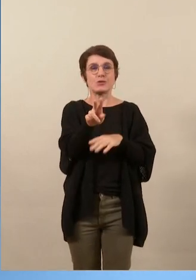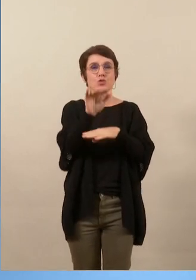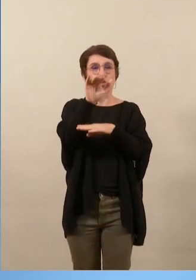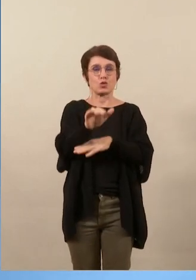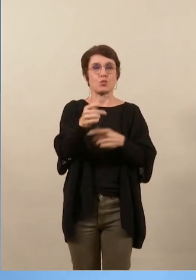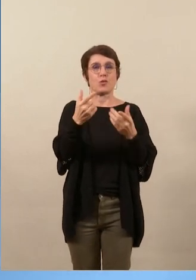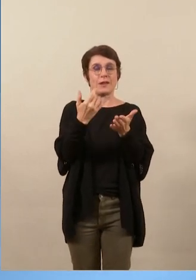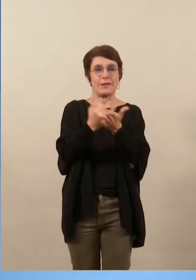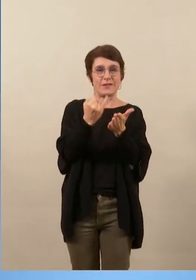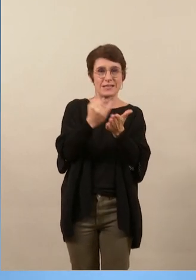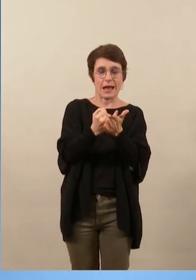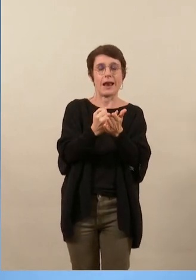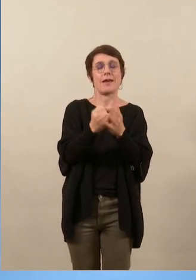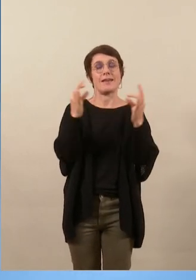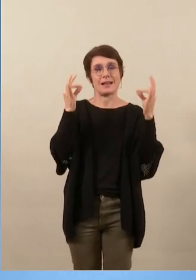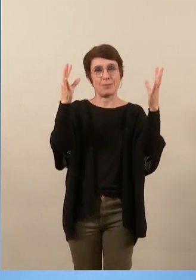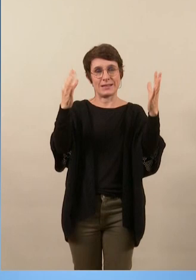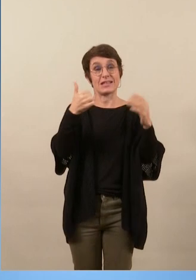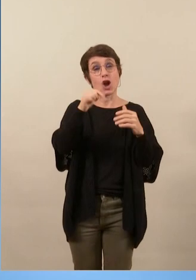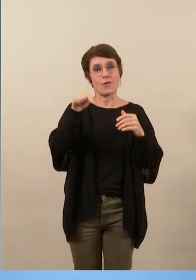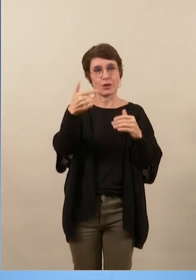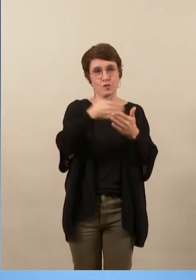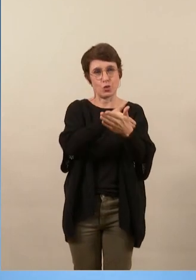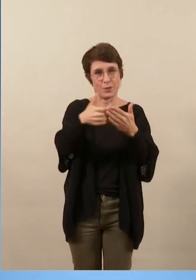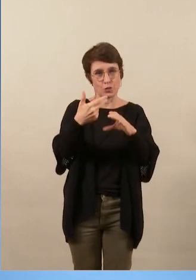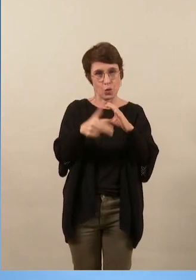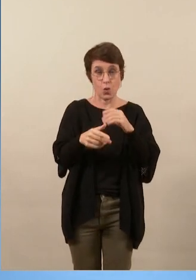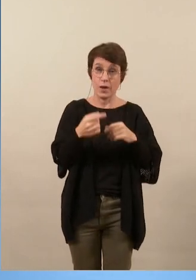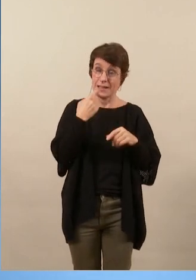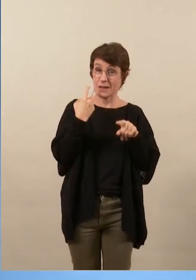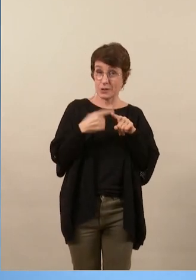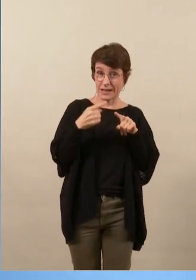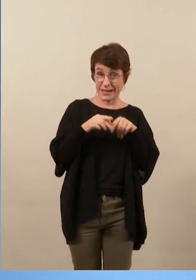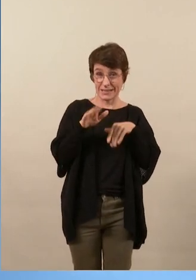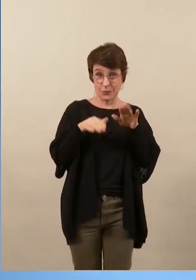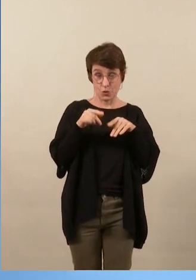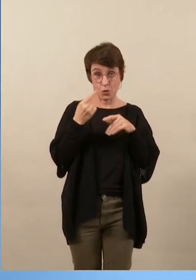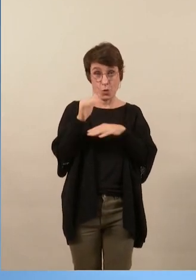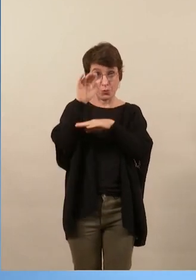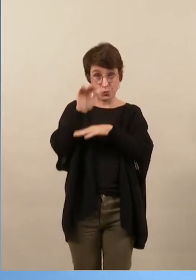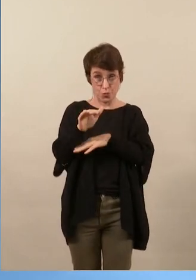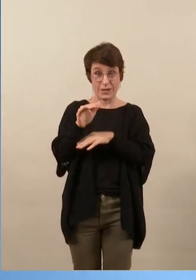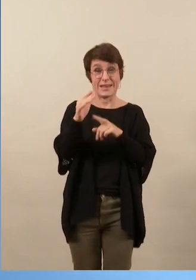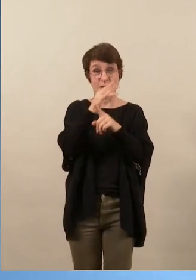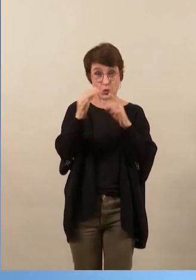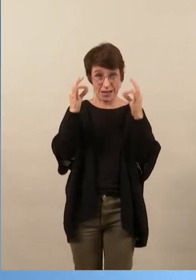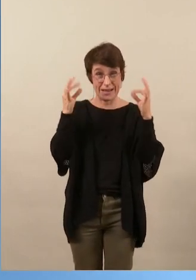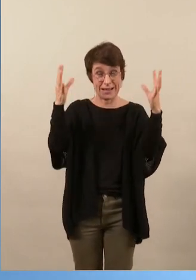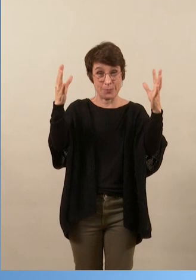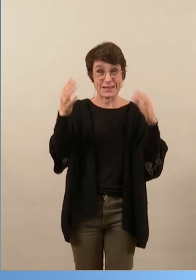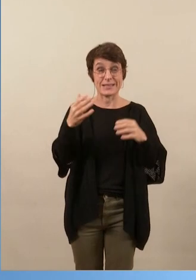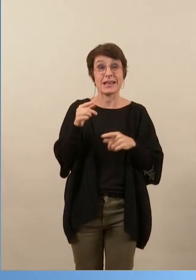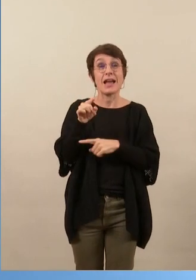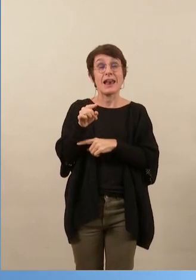1,2 million d'euros ainsi il s'agit d'un5è des crédits de fonctionnement du bouclier social et climatique qui ne sont